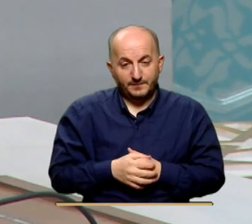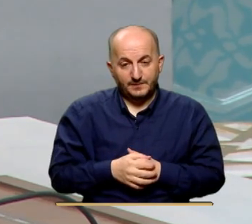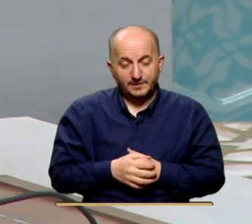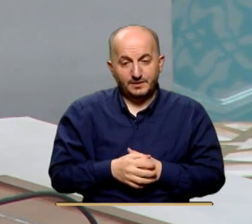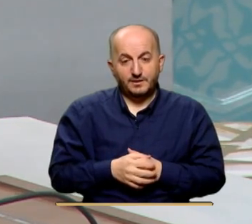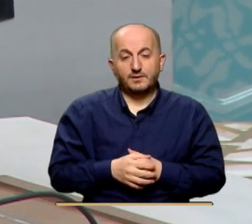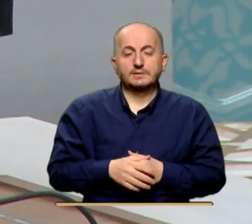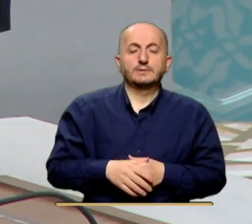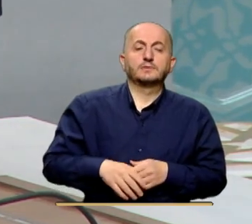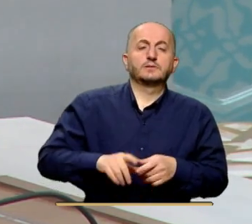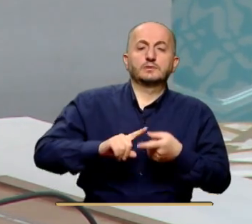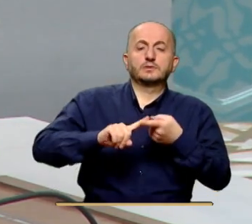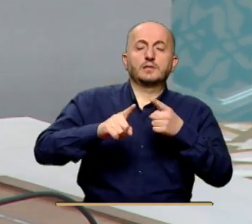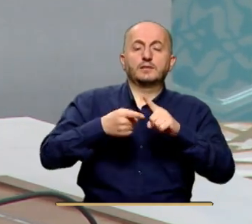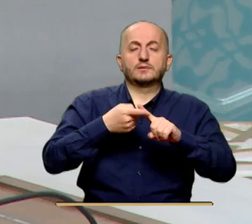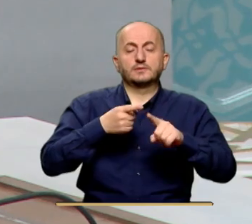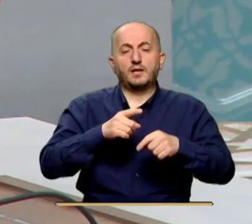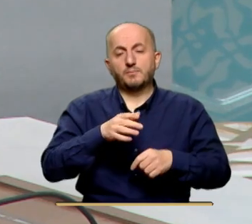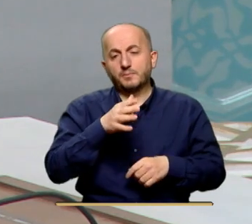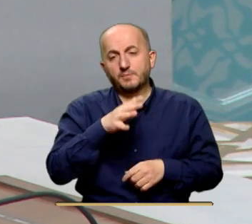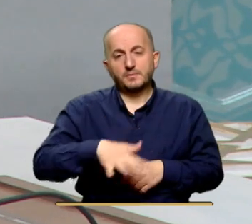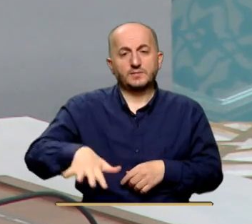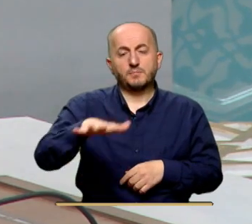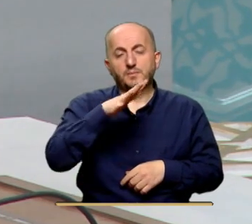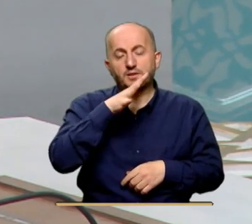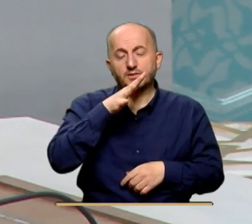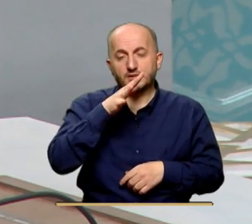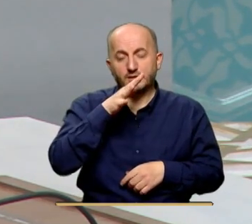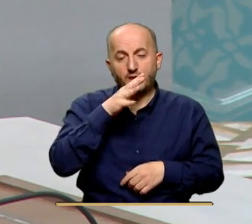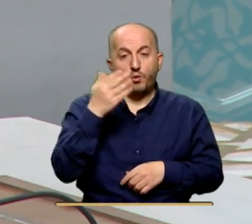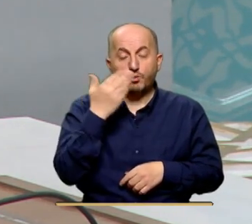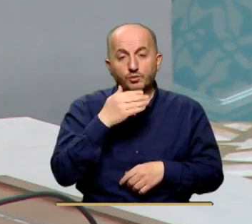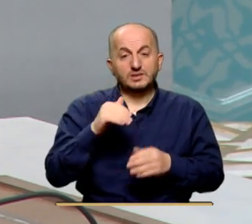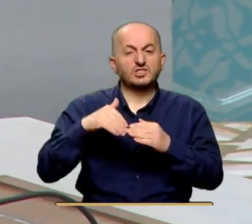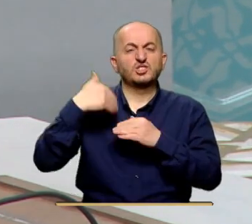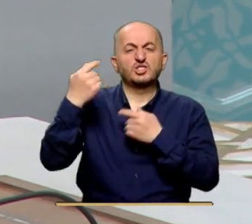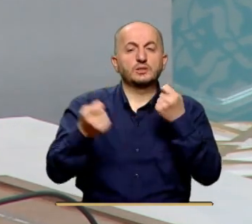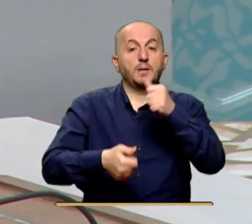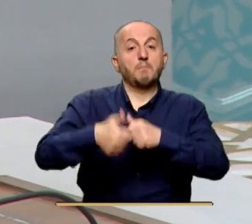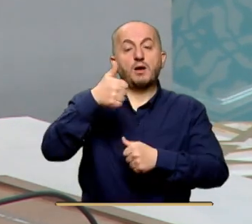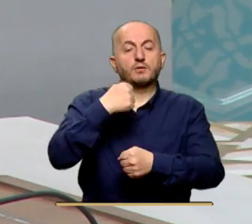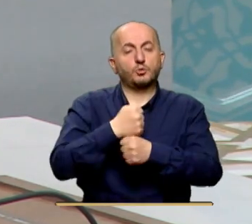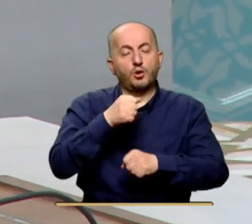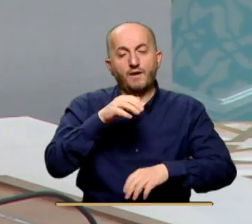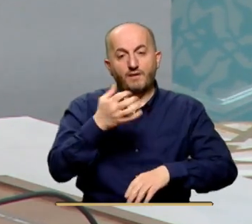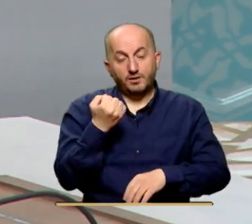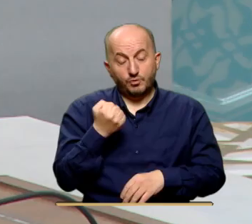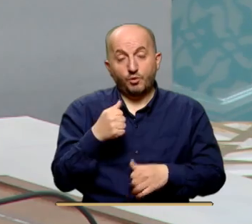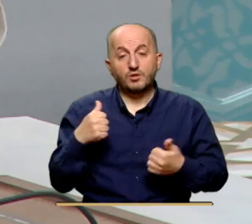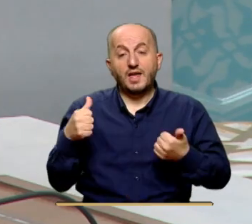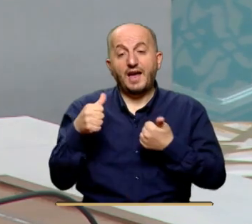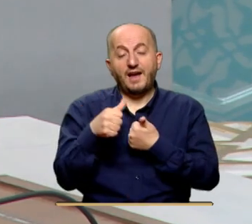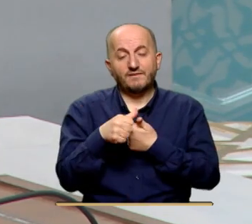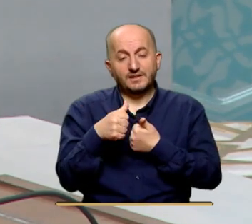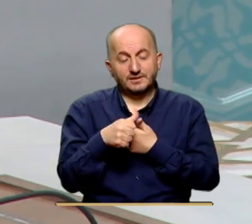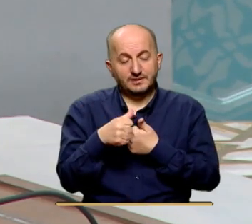Siyasal bilgileri okuyor. Dışişleri Bakanlığında görev alıyor. Onun evlilik hadisesi çok